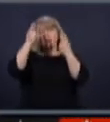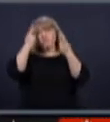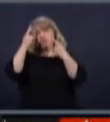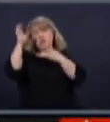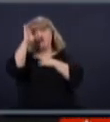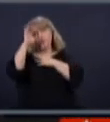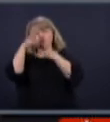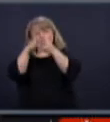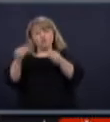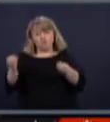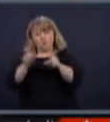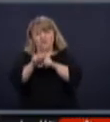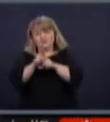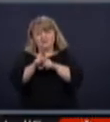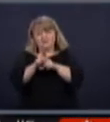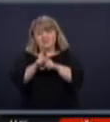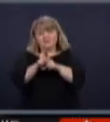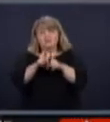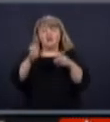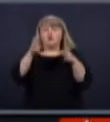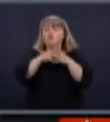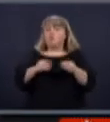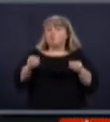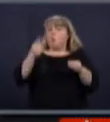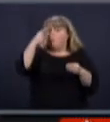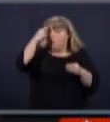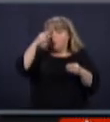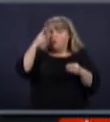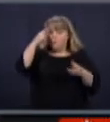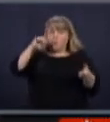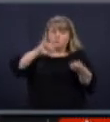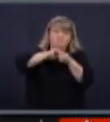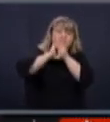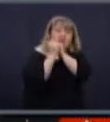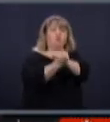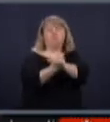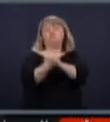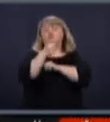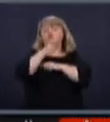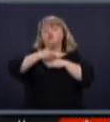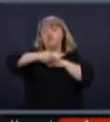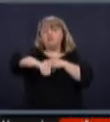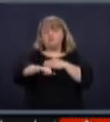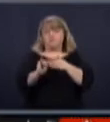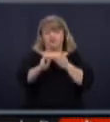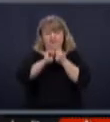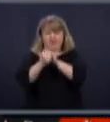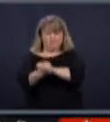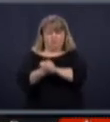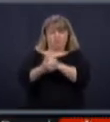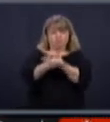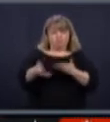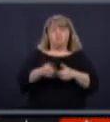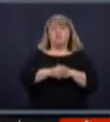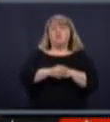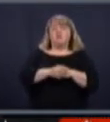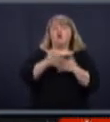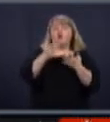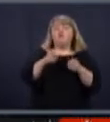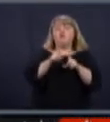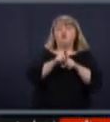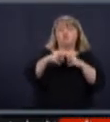pour une réforme qu'on va regarder plus dans les prochains mois. Donc, on commence déjà à regarder, mais qu'on veut mettre en